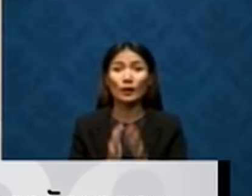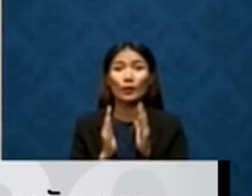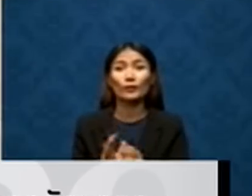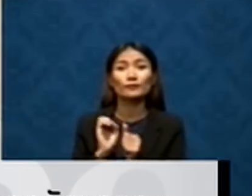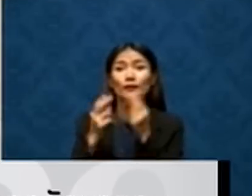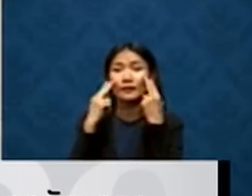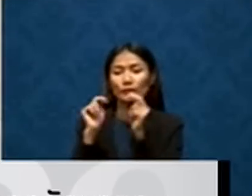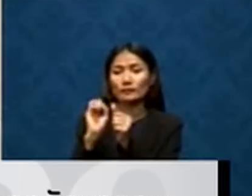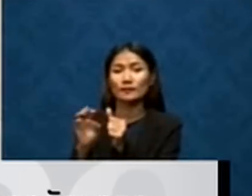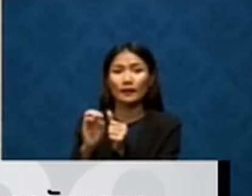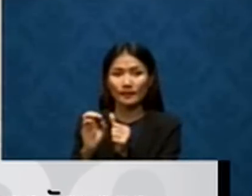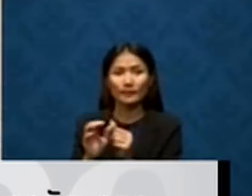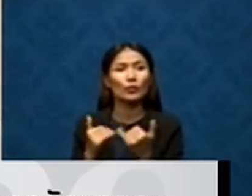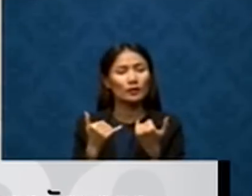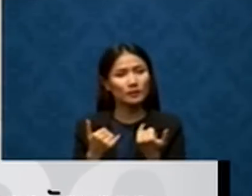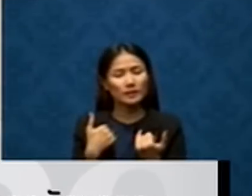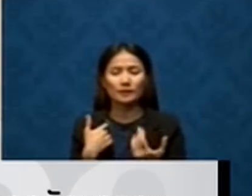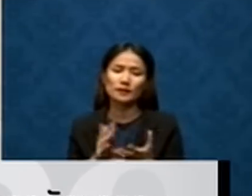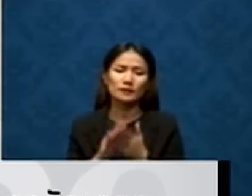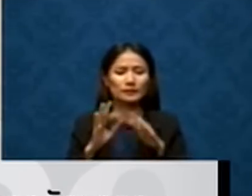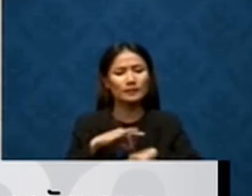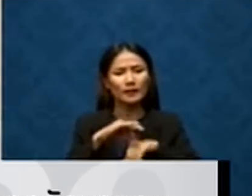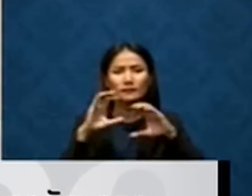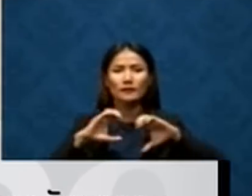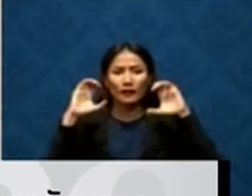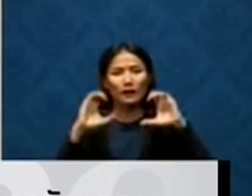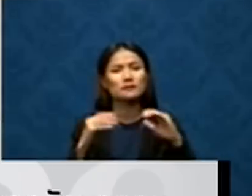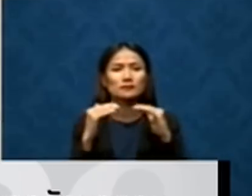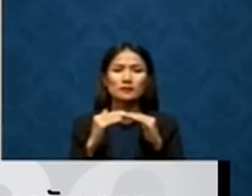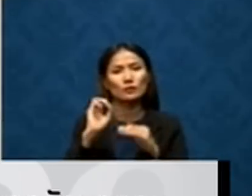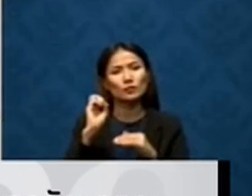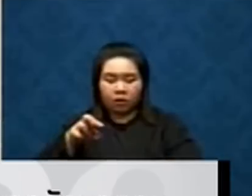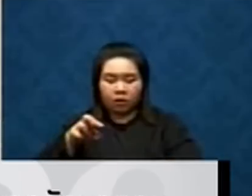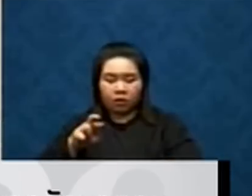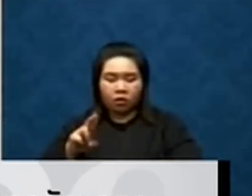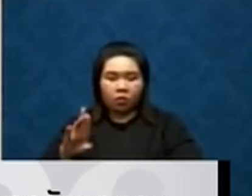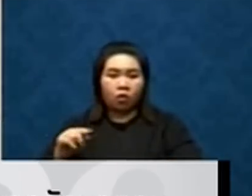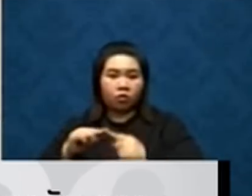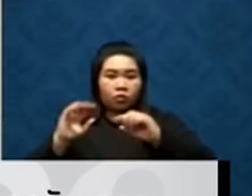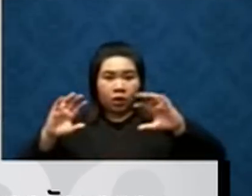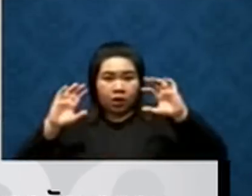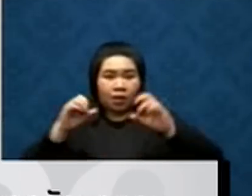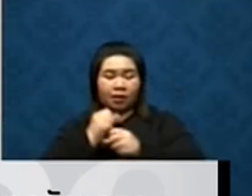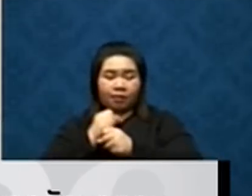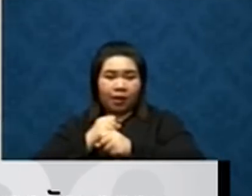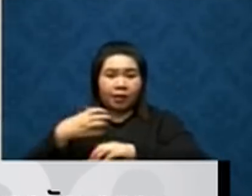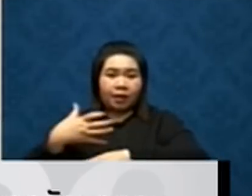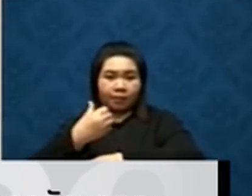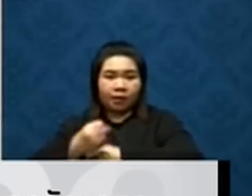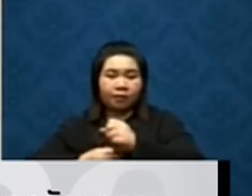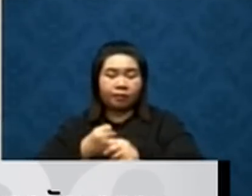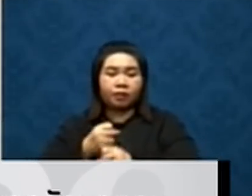จงนี่ ค่ะ นะครับ นะฮะ ใช่ไหม บอกการแต่งตั้งที่ปรึกษามี2แบบแบบแรกคือตำแหน่งทางการเมือง5ตราได้รับเงินเดือนอัตรา